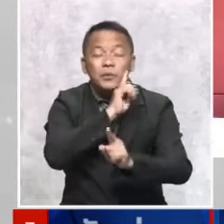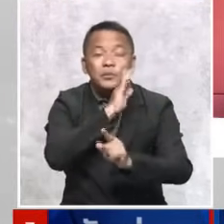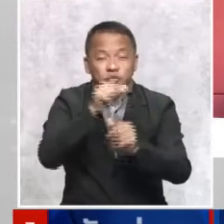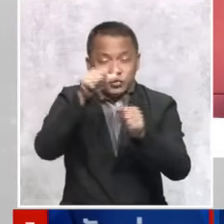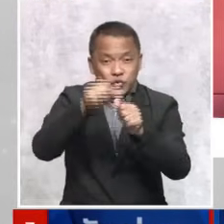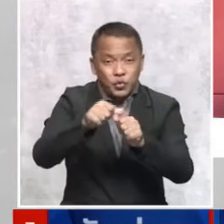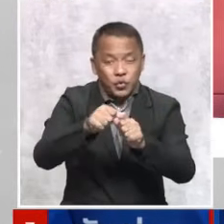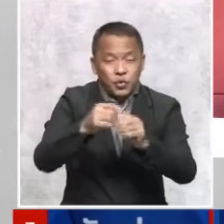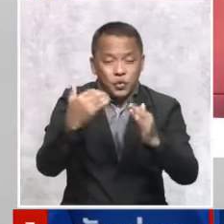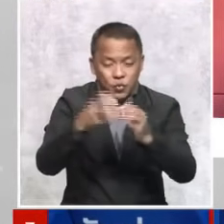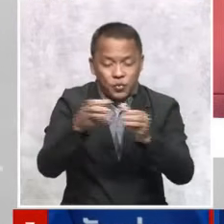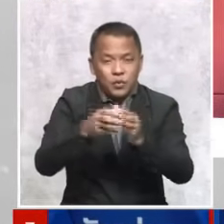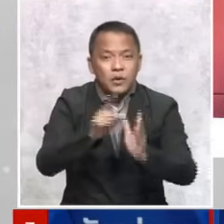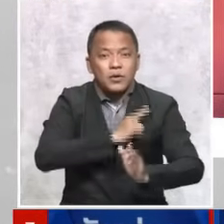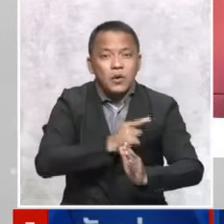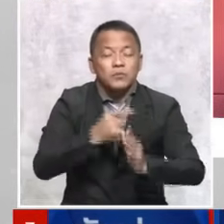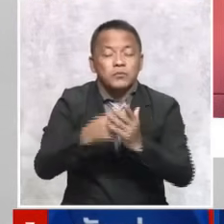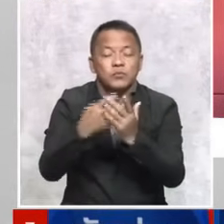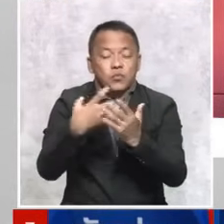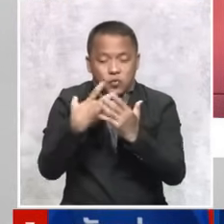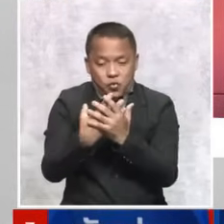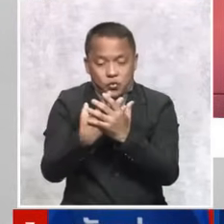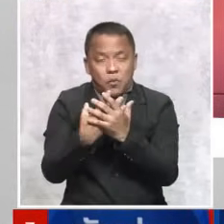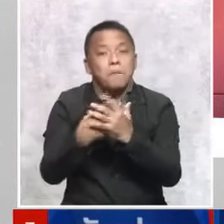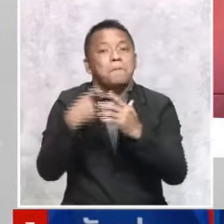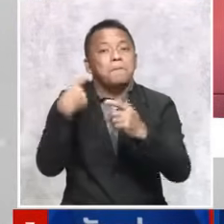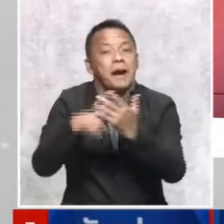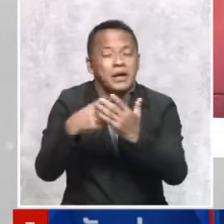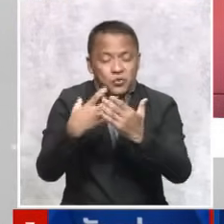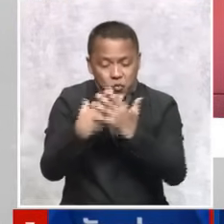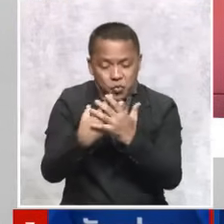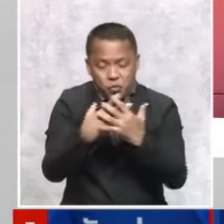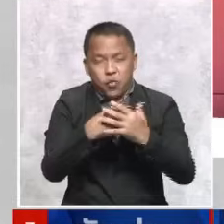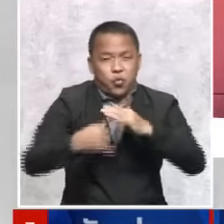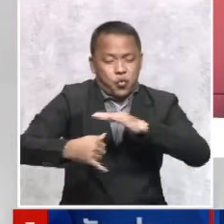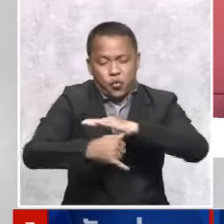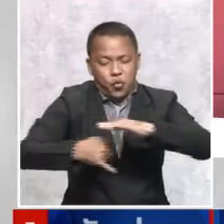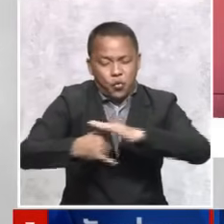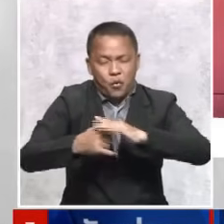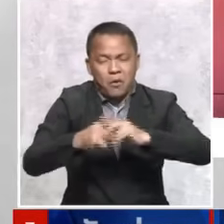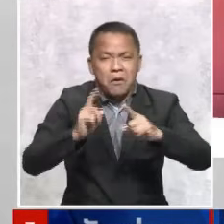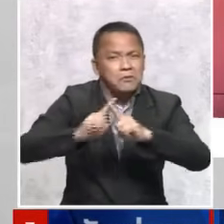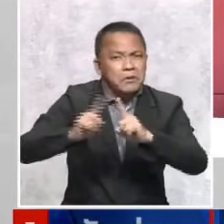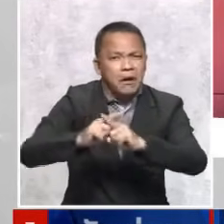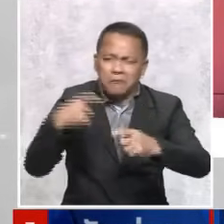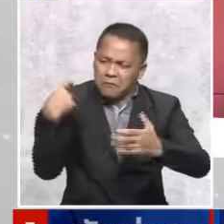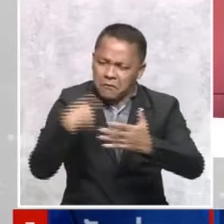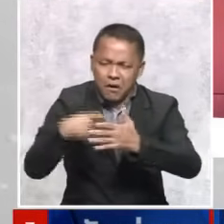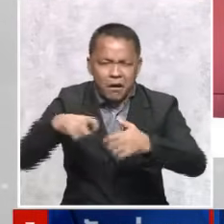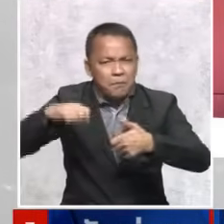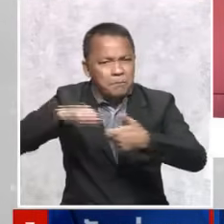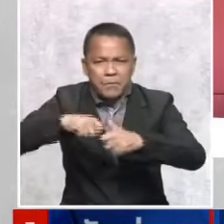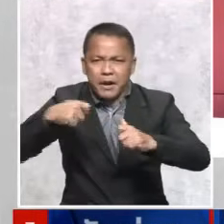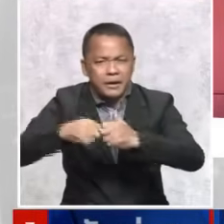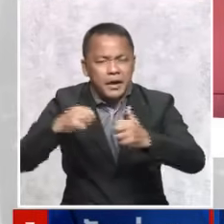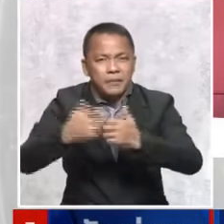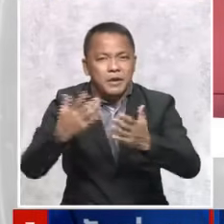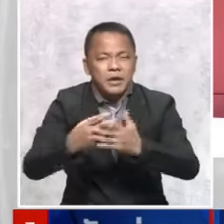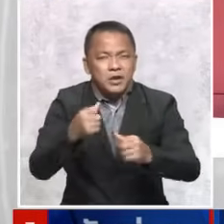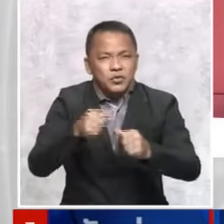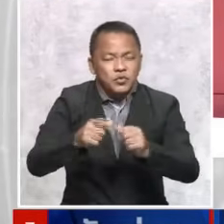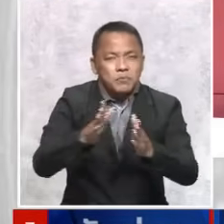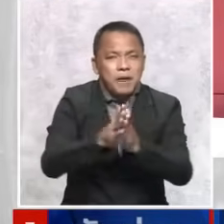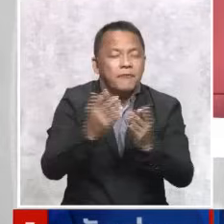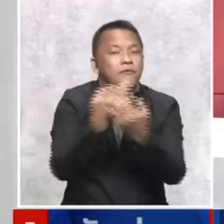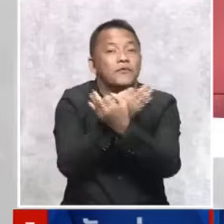อยู่ในฐานะการเป็นเฉลยศึกเป็นตัวประกันแน่นอนว่าสิ่งอำนวยความสะดวกเนี่ยมันไม่เหมือนกับการที่เราเนี่ยอยู่กัน